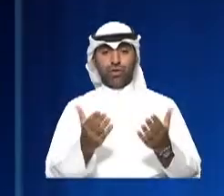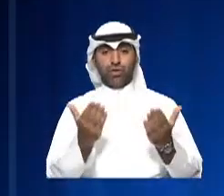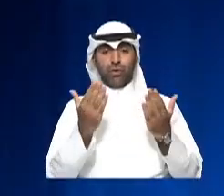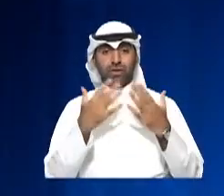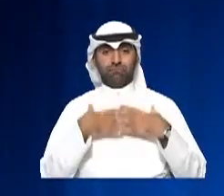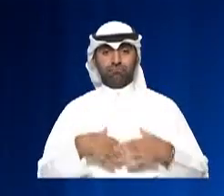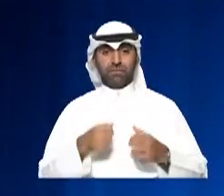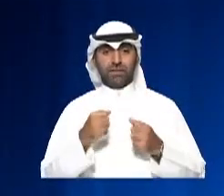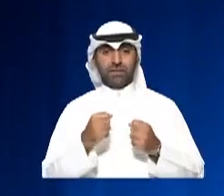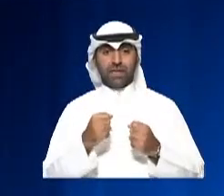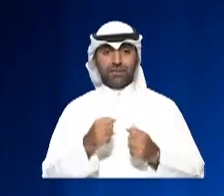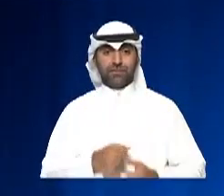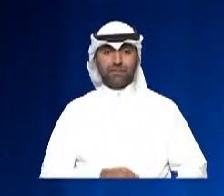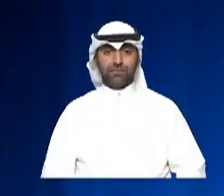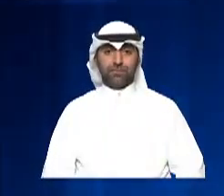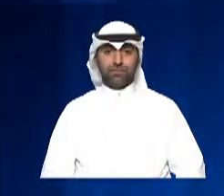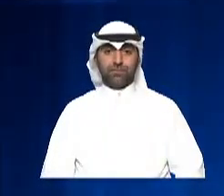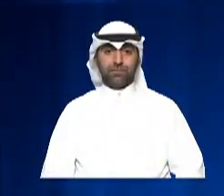الصحة والعافية.